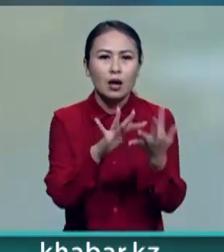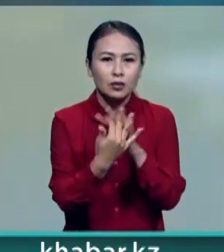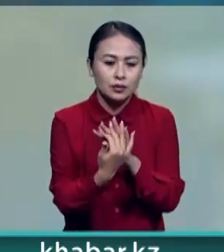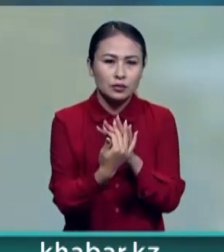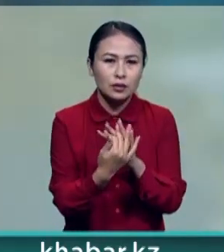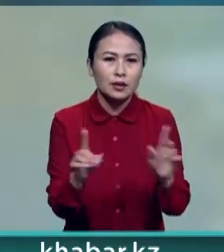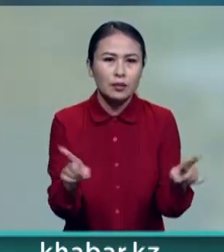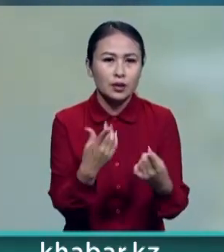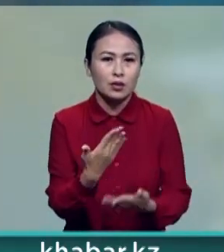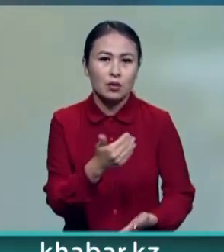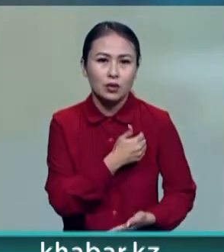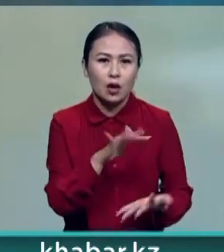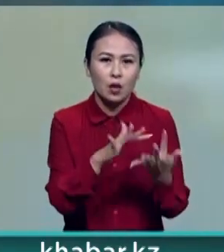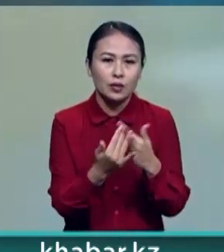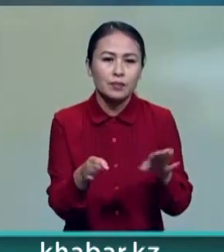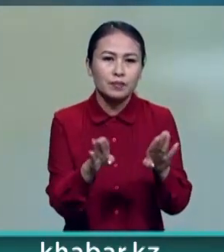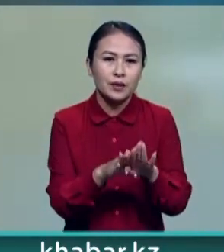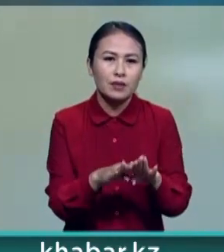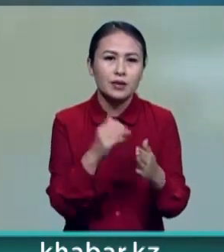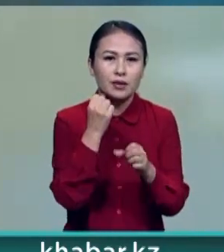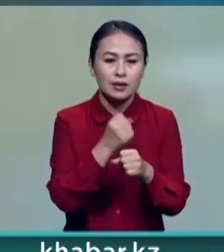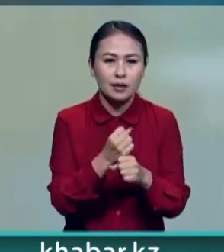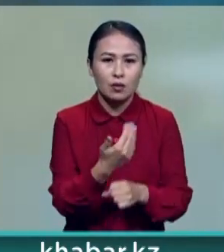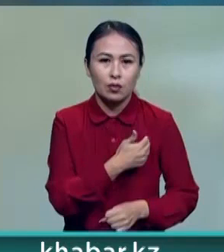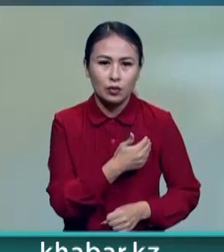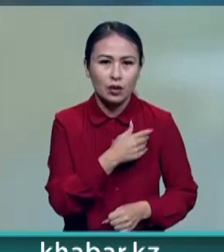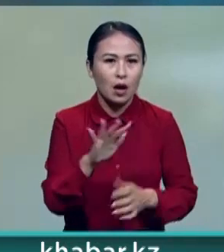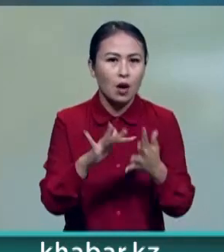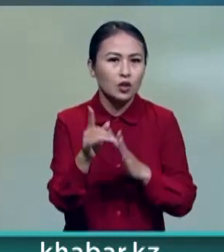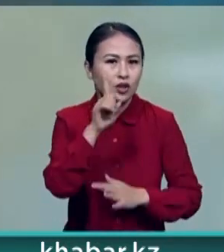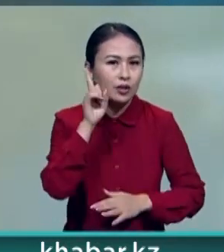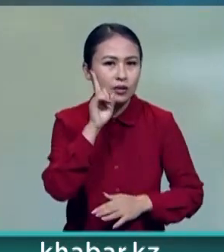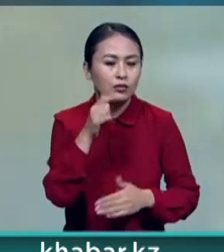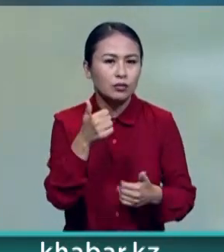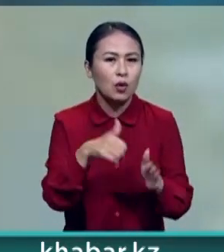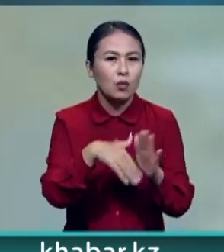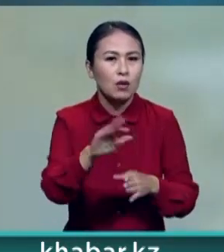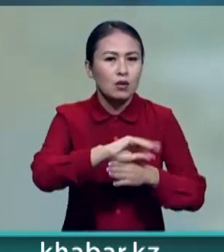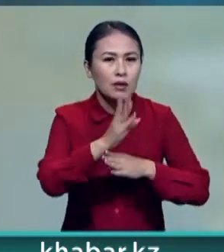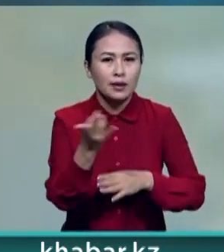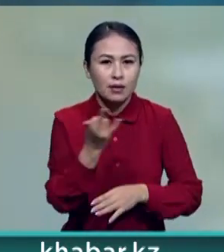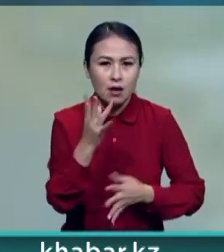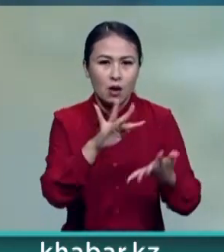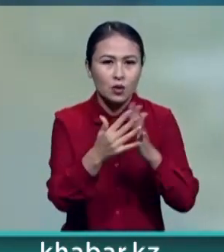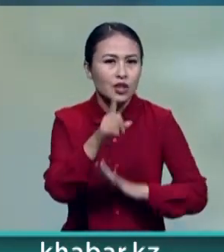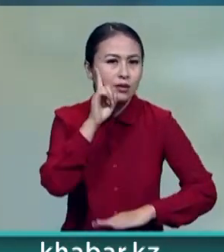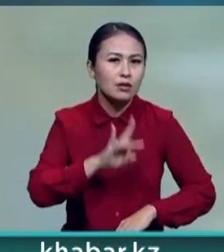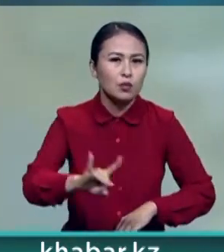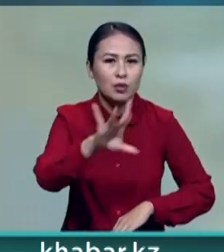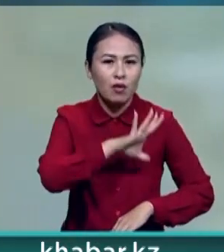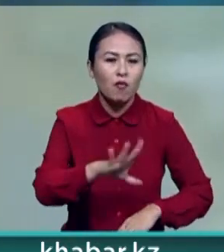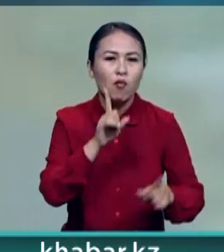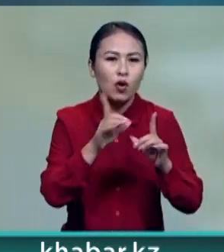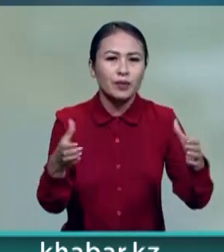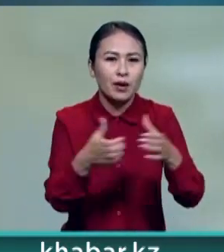Ауылды дамытамыз десек, ауылда ел бесігі қыламыз десек, ауыл жастарының жағдайын дұрыстауымыз керек. Бұл туралы ауыл жастарының